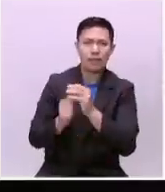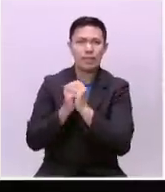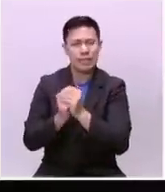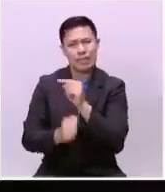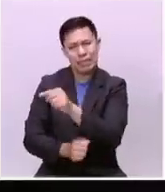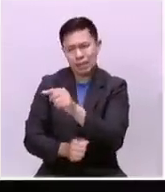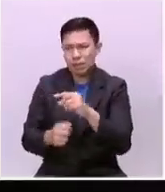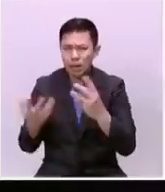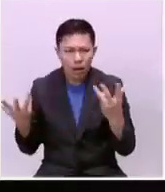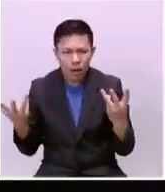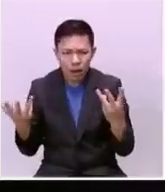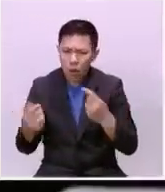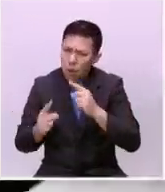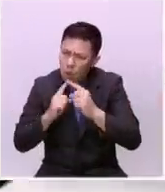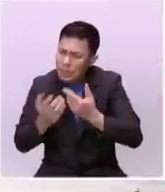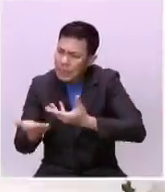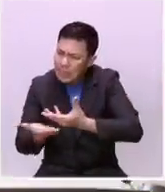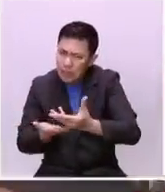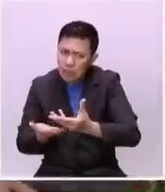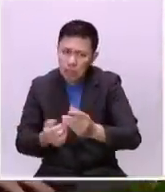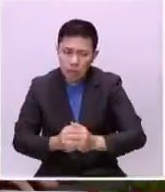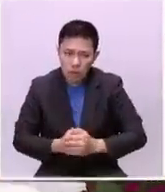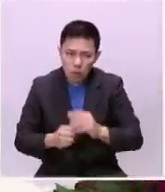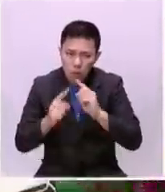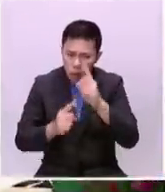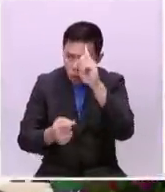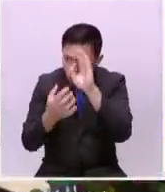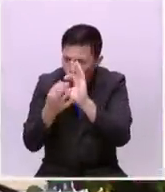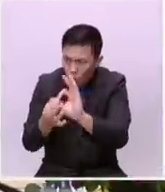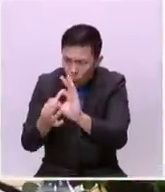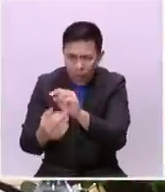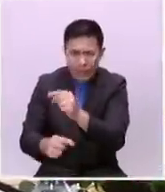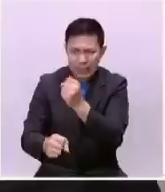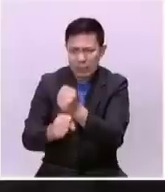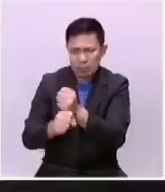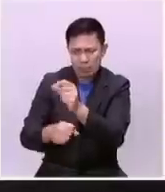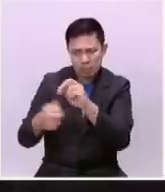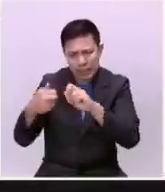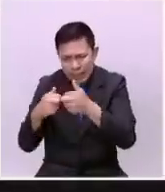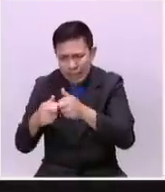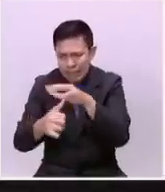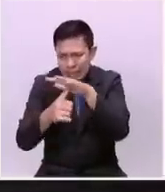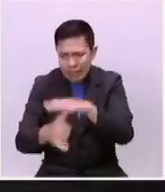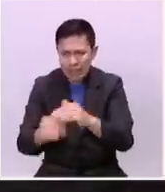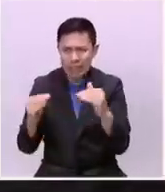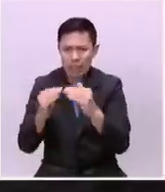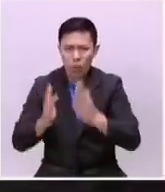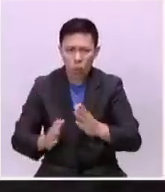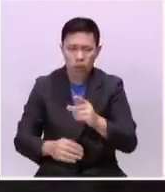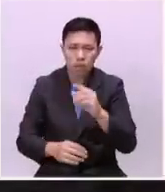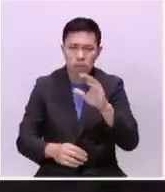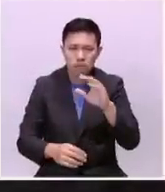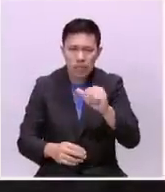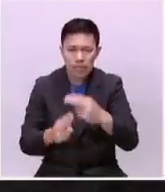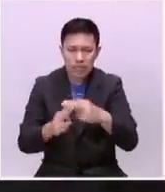ะมีการหารือกันถึงความกังวลอย่างยิ่งต่อการกระทำของจีนอย่างเช่นการละเมิดสิทธิมนุษยชนในซินเจียงอุ